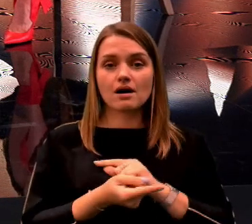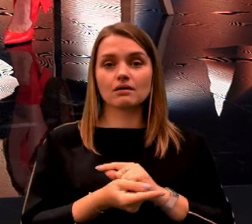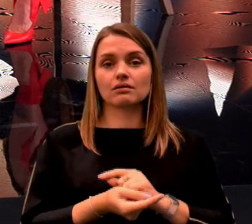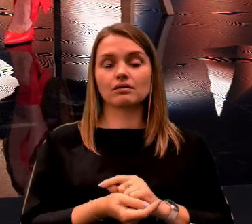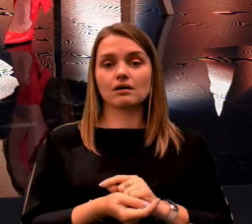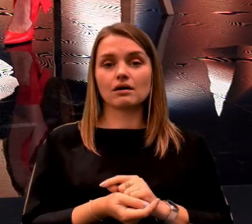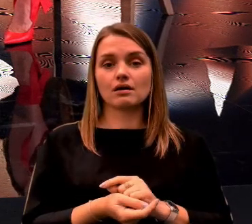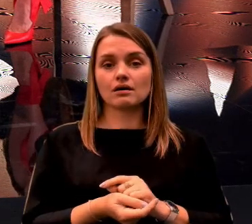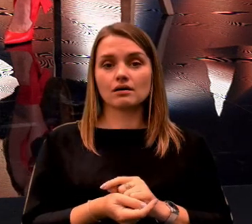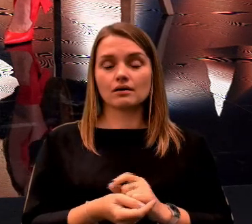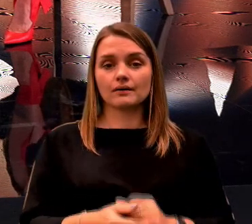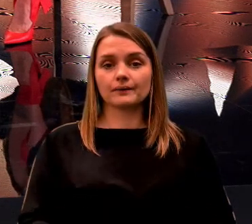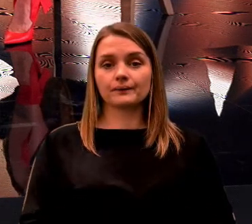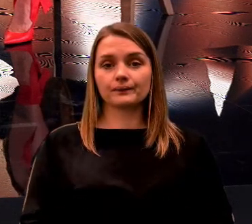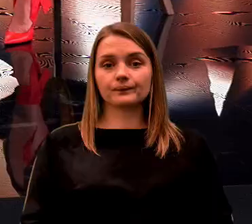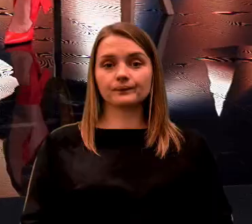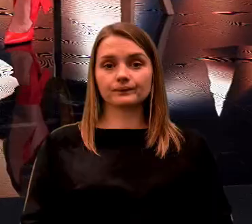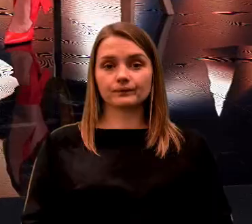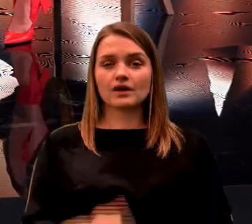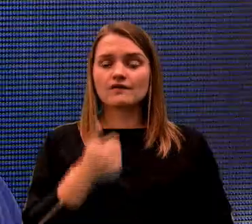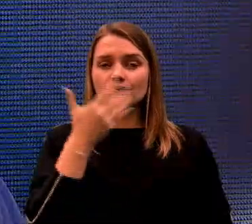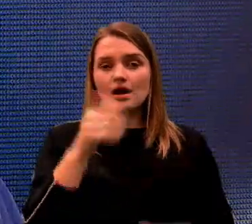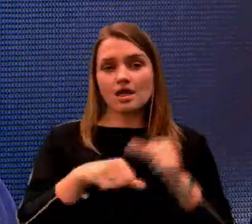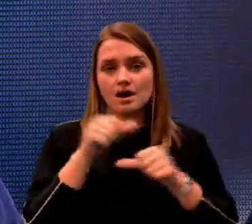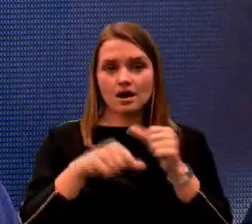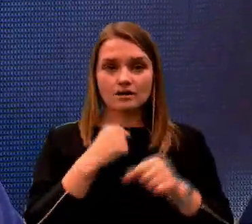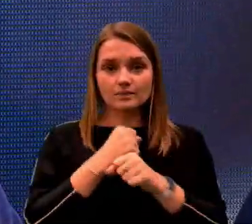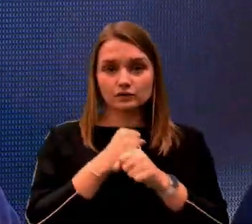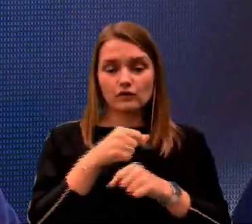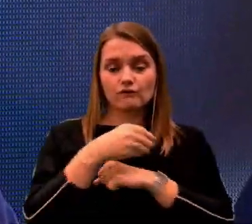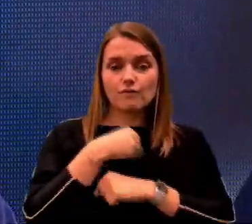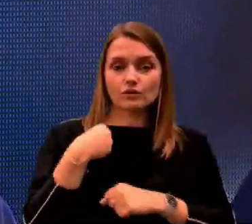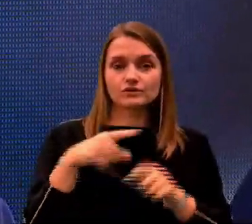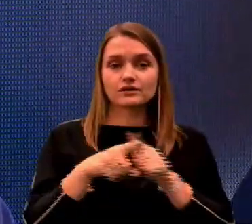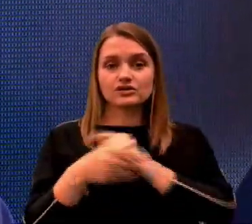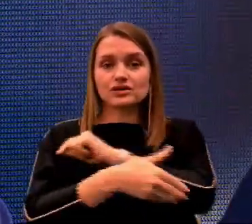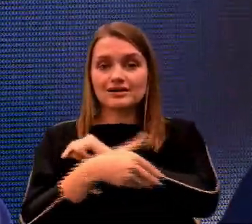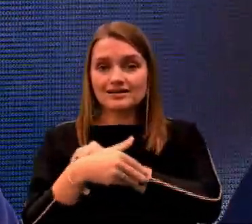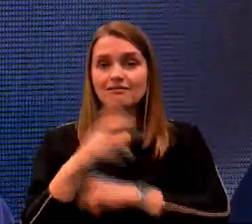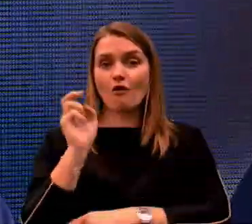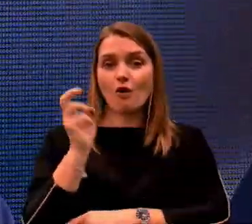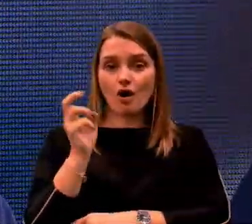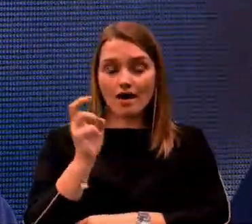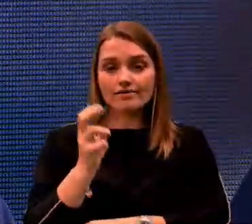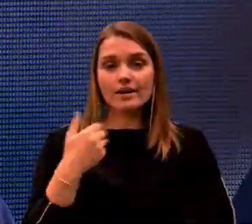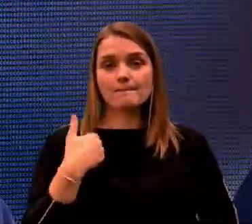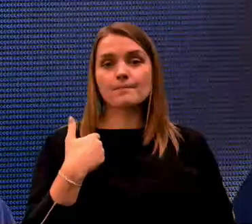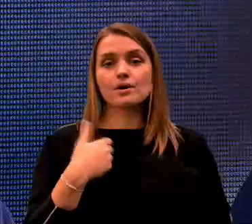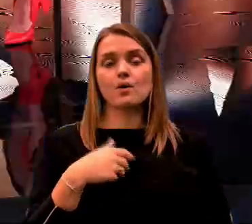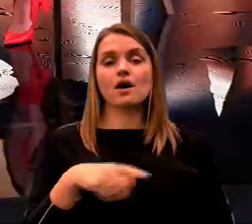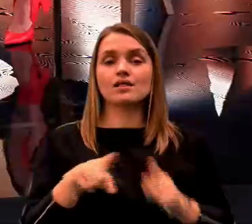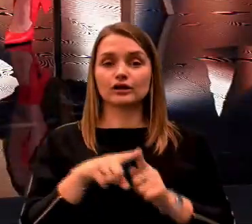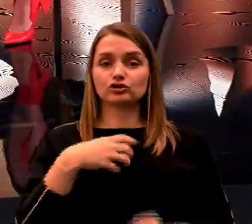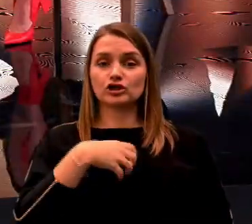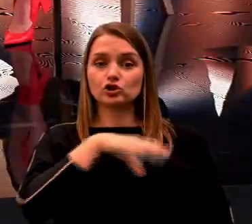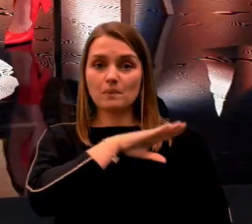w Banku Santander. Przez wiele lat pracował w Polsce i za granicą, w Holandii, jak się doczytałam, i w Hiszpanii,